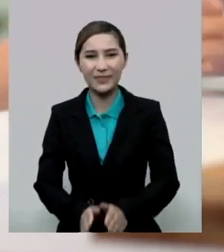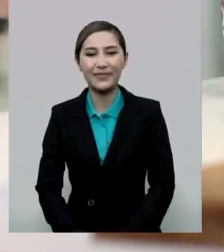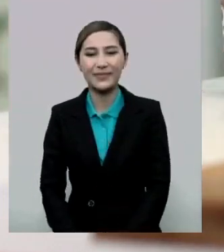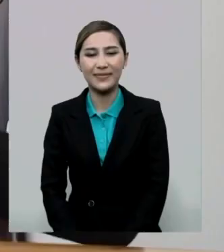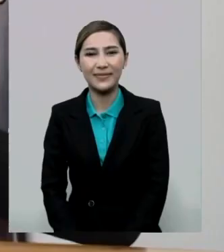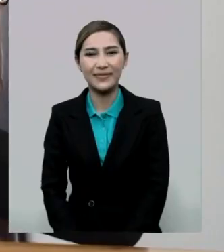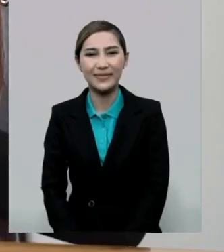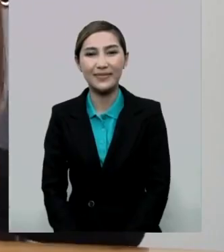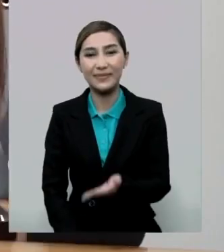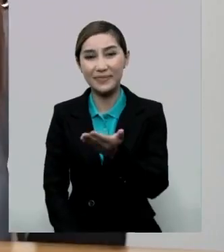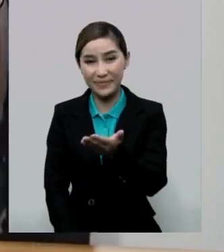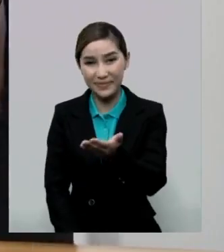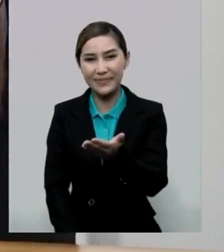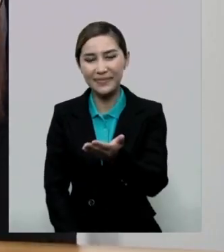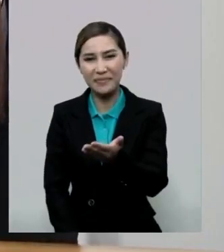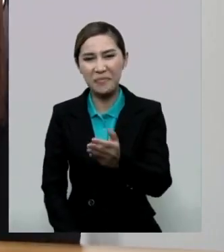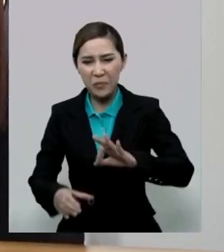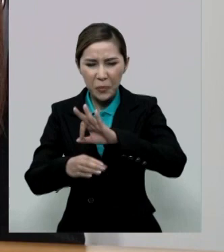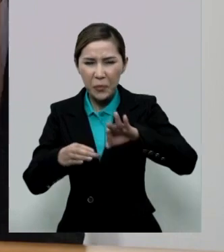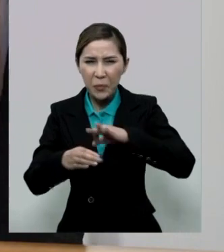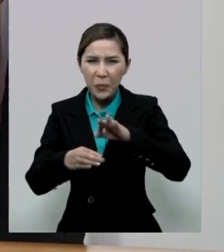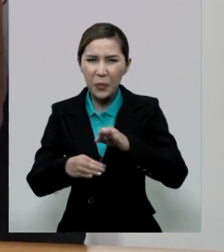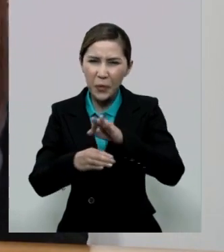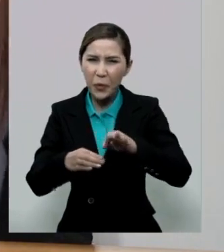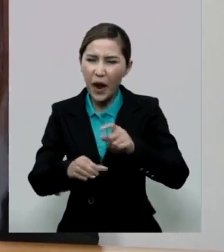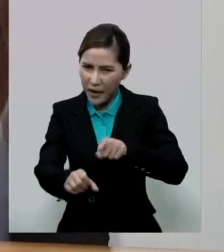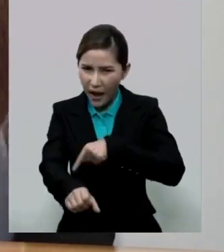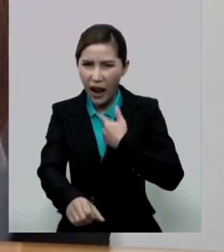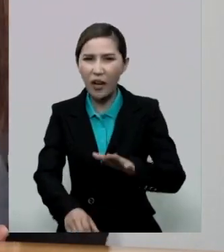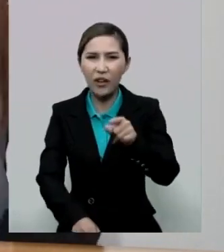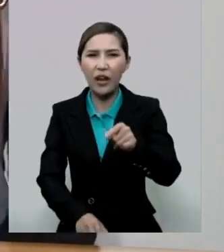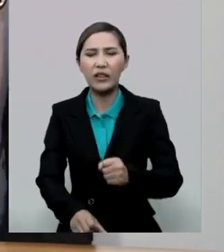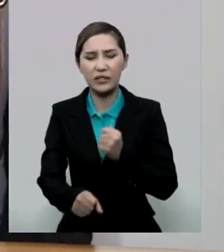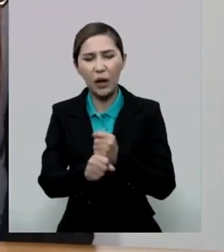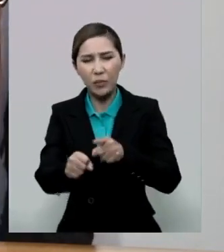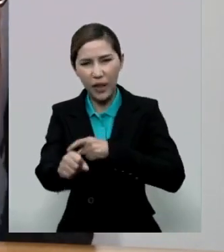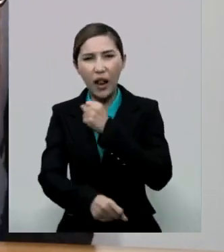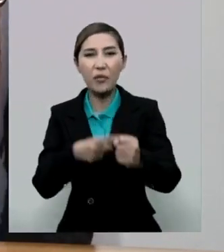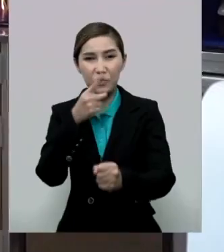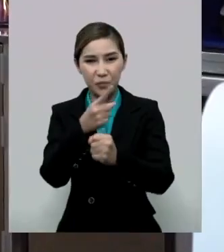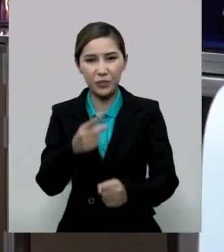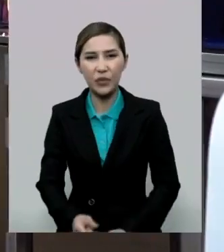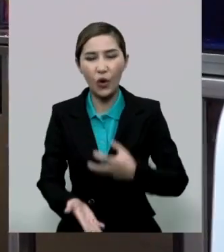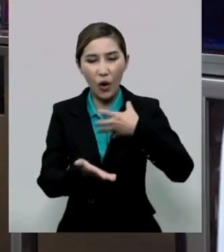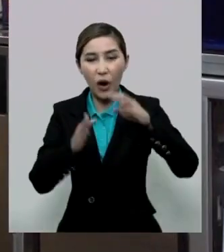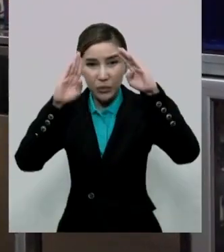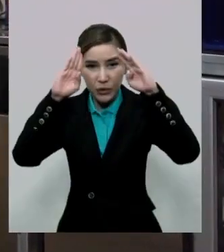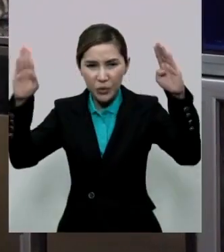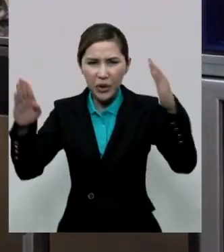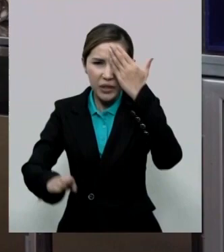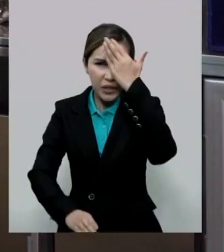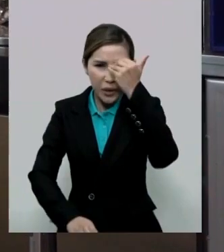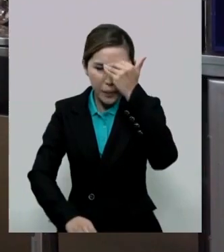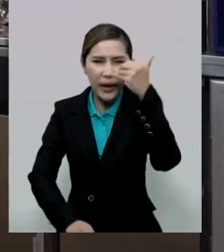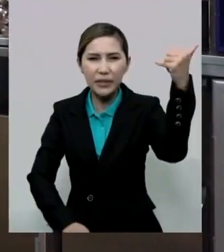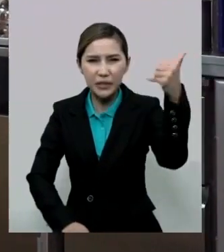า ค่ะ พี่พาทำเป็นบาริสต้าที่นี่นานหรือยังคะ ทำได้ประมาณปีหนึ่งแล้วค่ะ ช่วยเล่าประสบการณ์ให้ฟังหน่